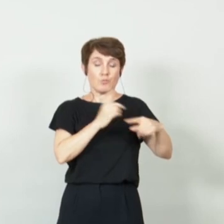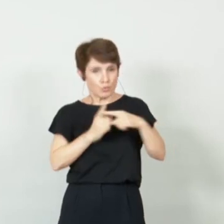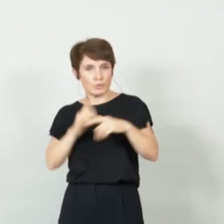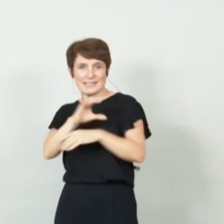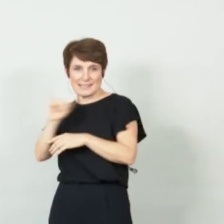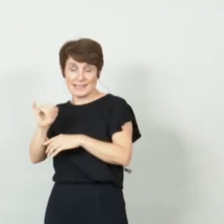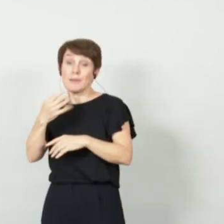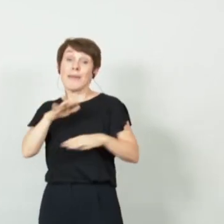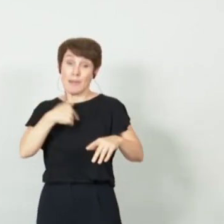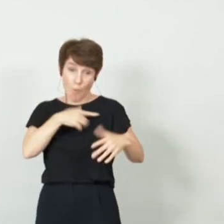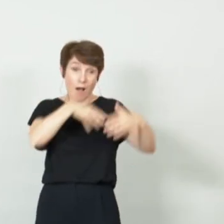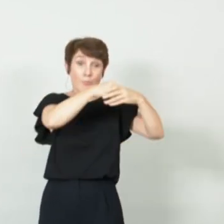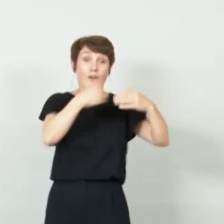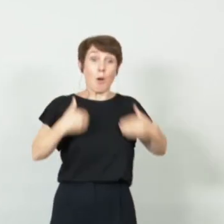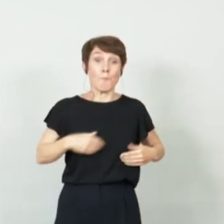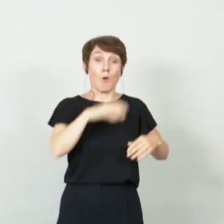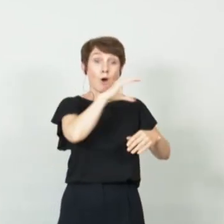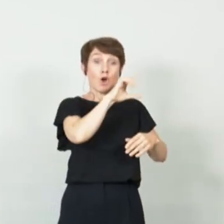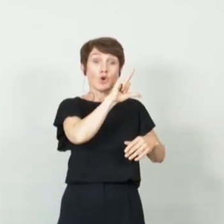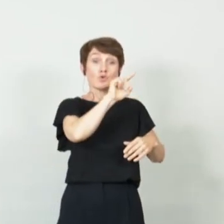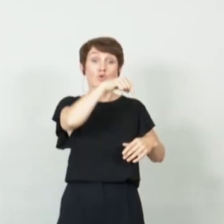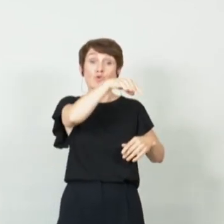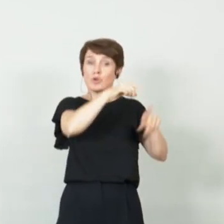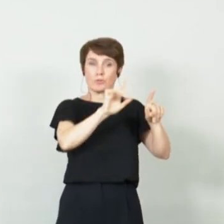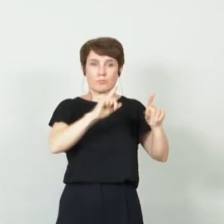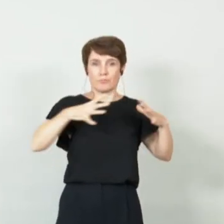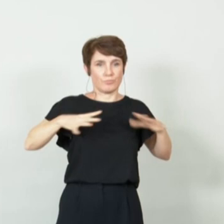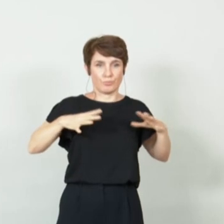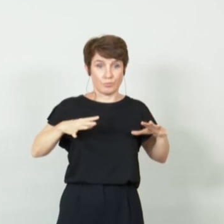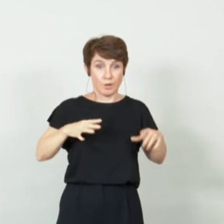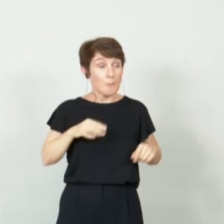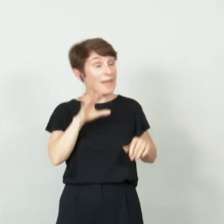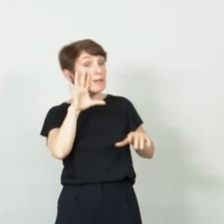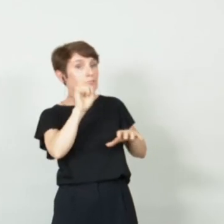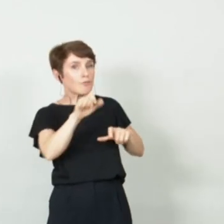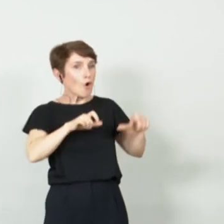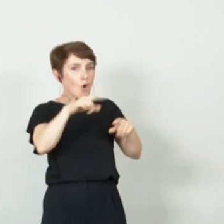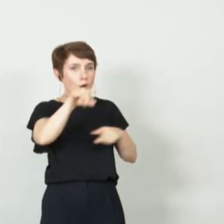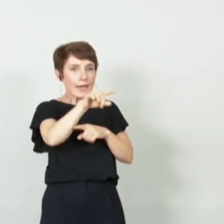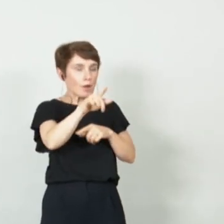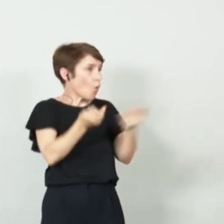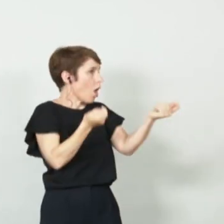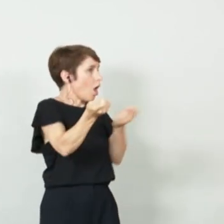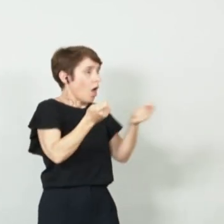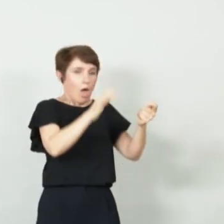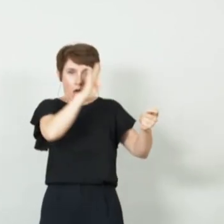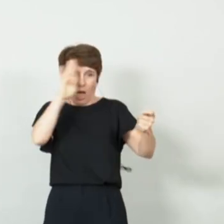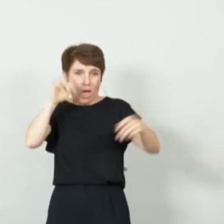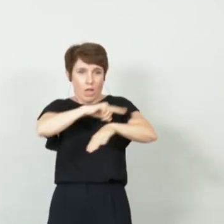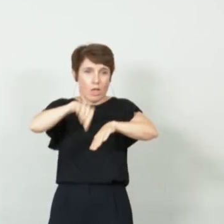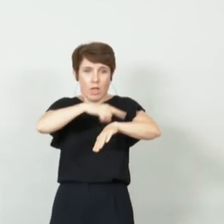je vois les camarades qui passent beaucoup de temps et l'énergie autour de ce dysfonctionnement qui ne devrait pas avoir